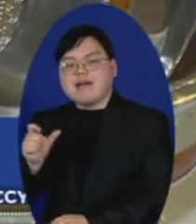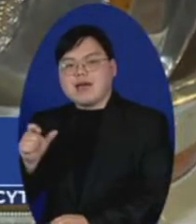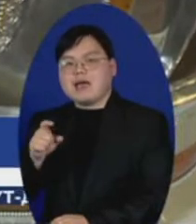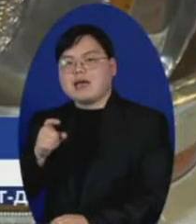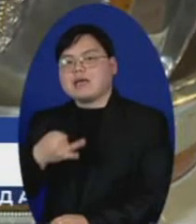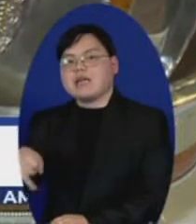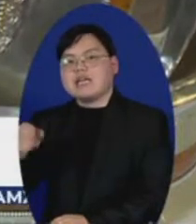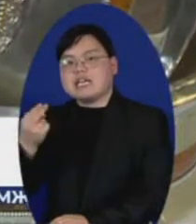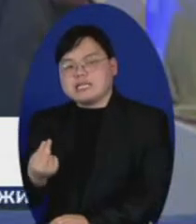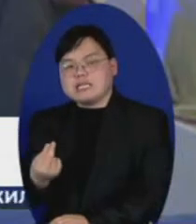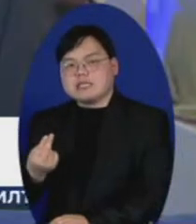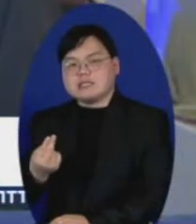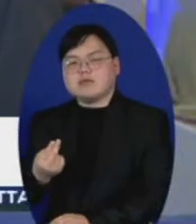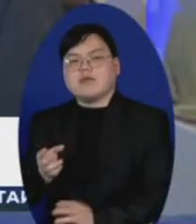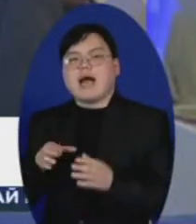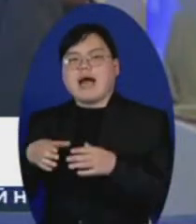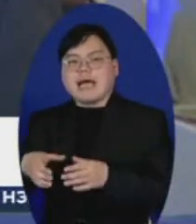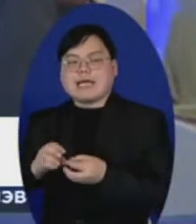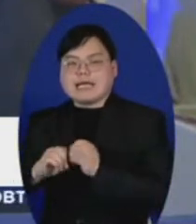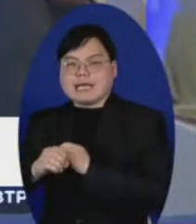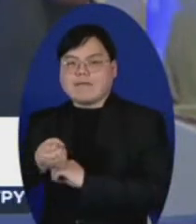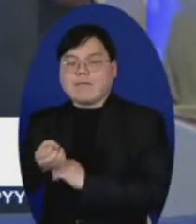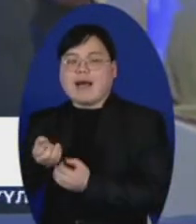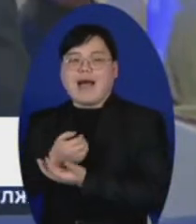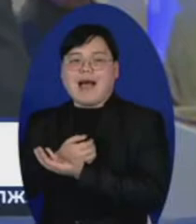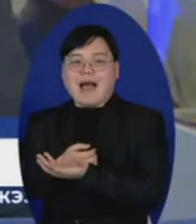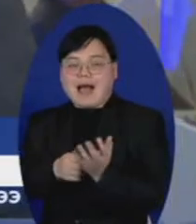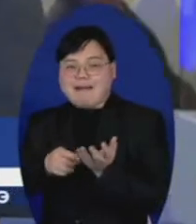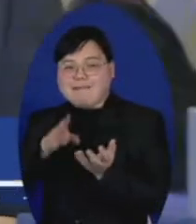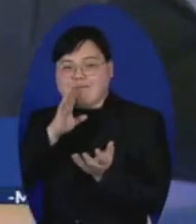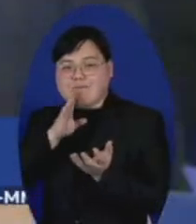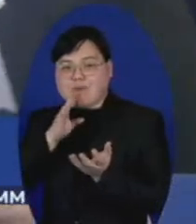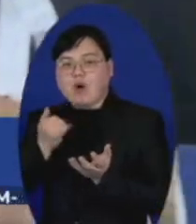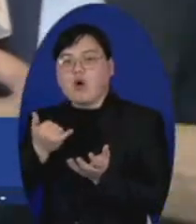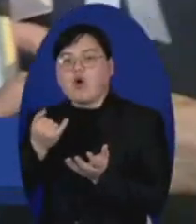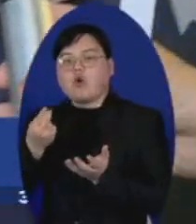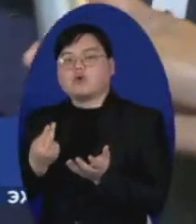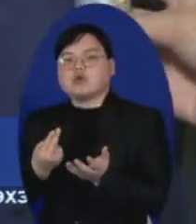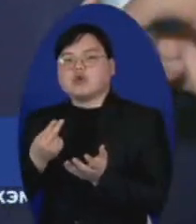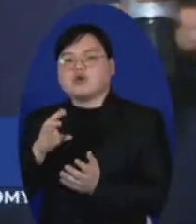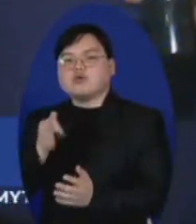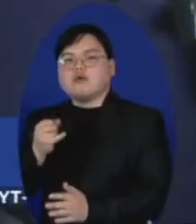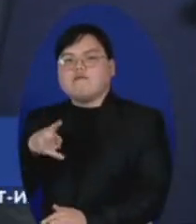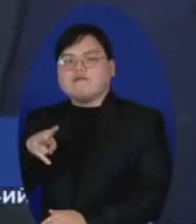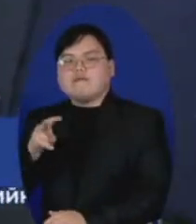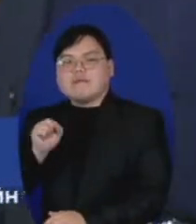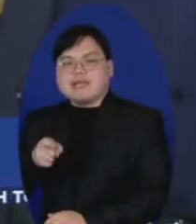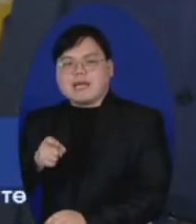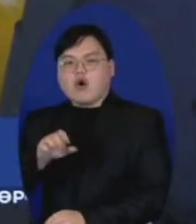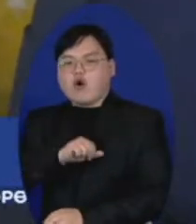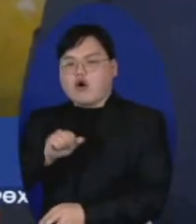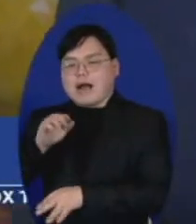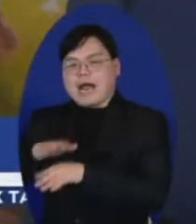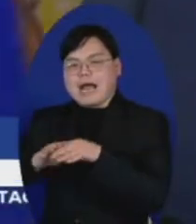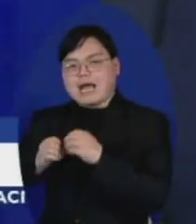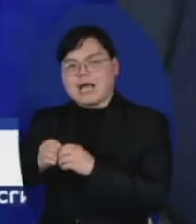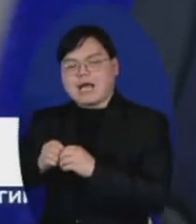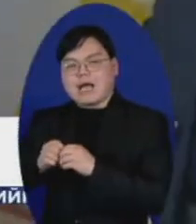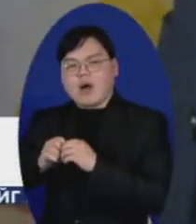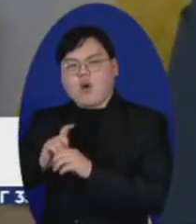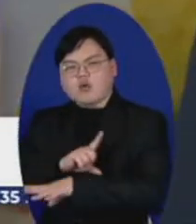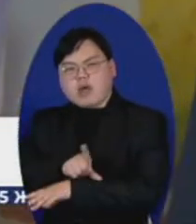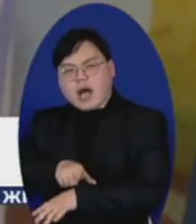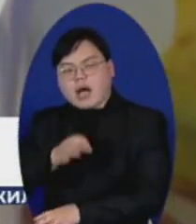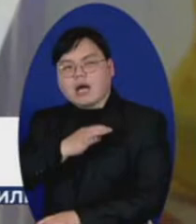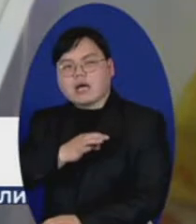байна. Ноён сүврээ хийцээ аяг бол ерөөсө ут сүмлийн аргаар гараар хийдэг. Эдлэгээ урттай. Тэгээ нуу урт насжилт